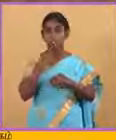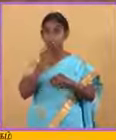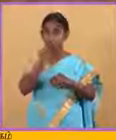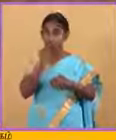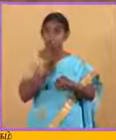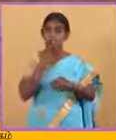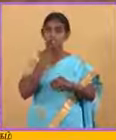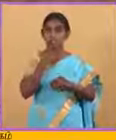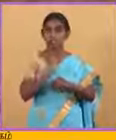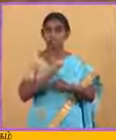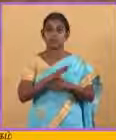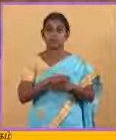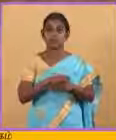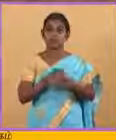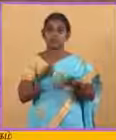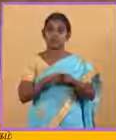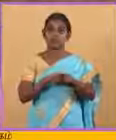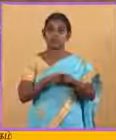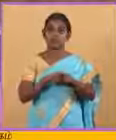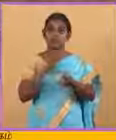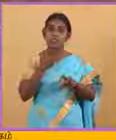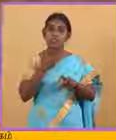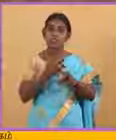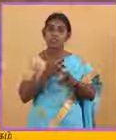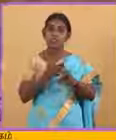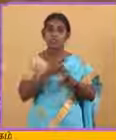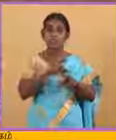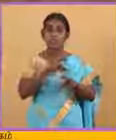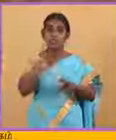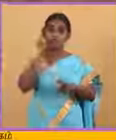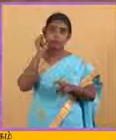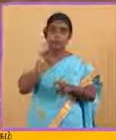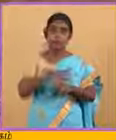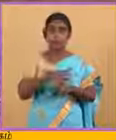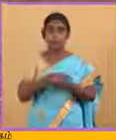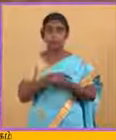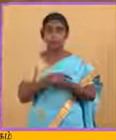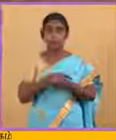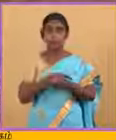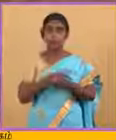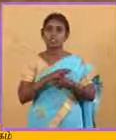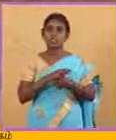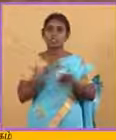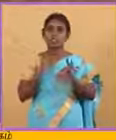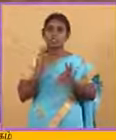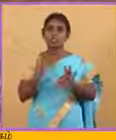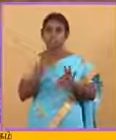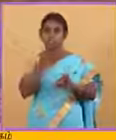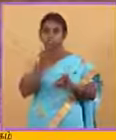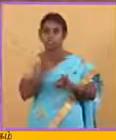இருந்திருந்தால் அந்த கல்லை ஒரு சுத்தி கொண்டோ உளி கொண்டோ உடைத்து அழகாக சிற்பமாக